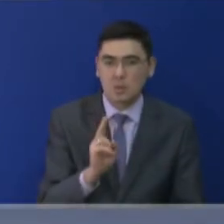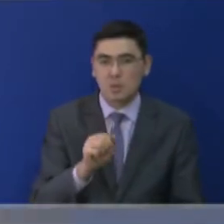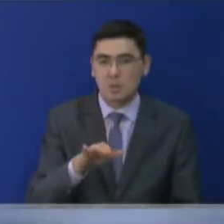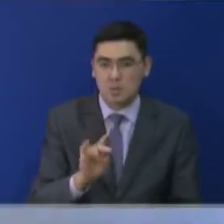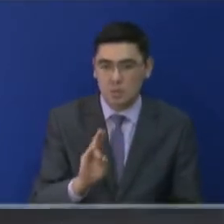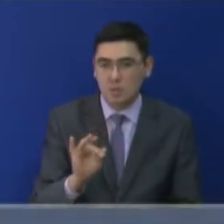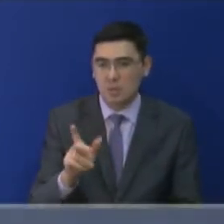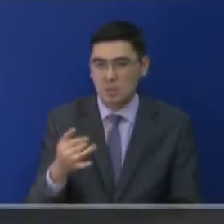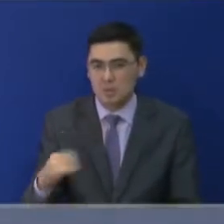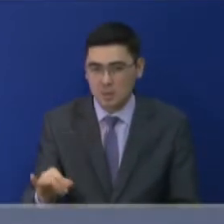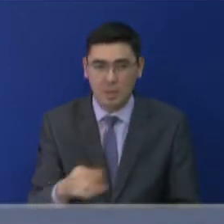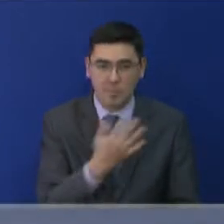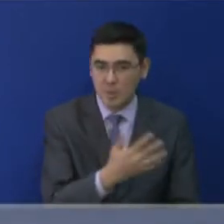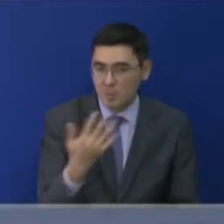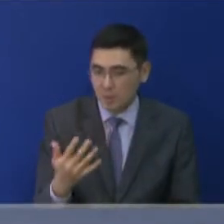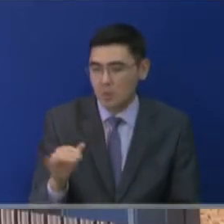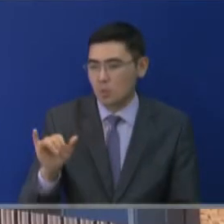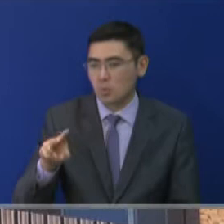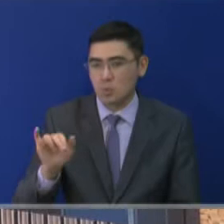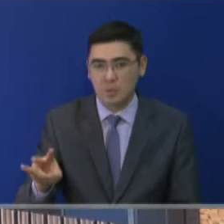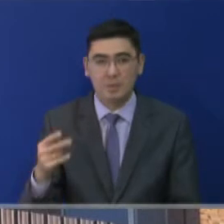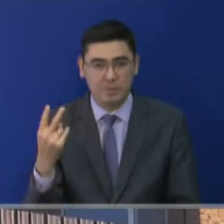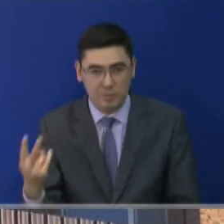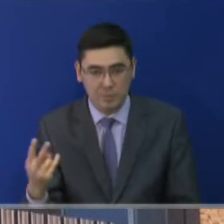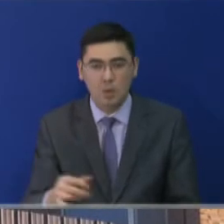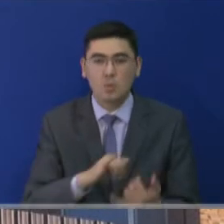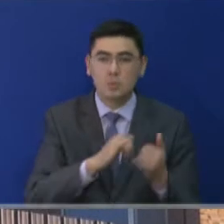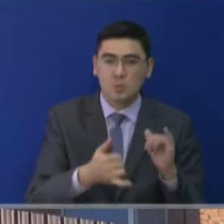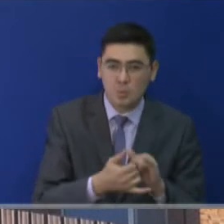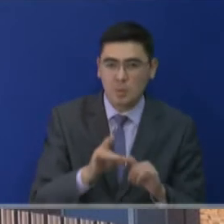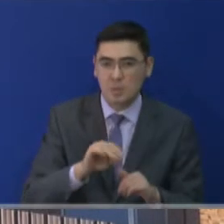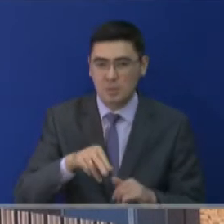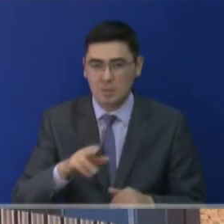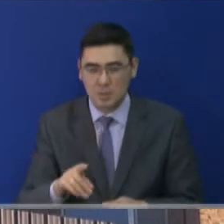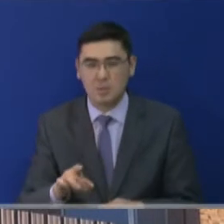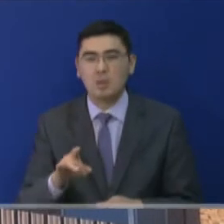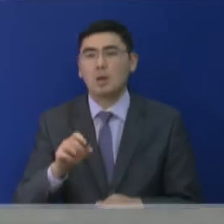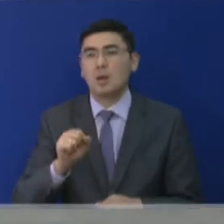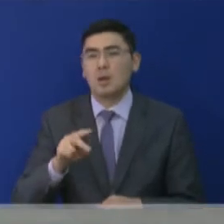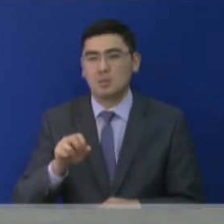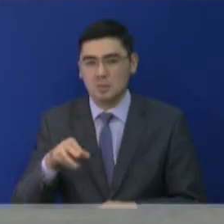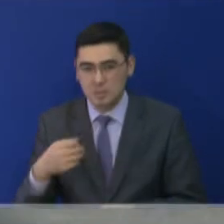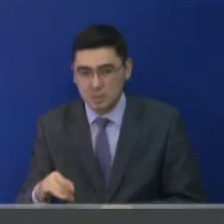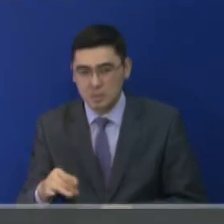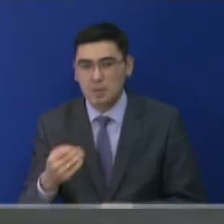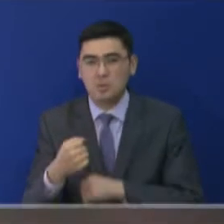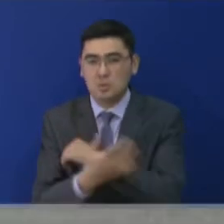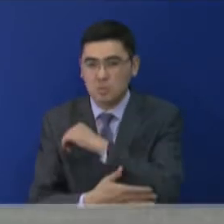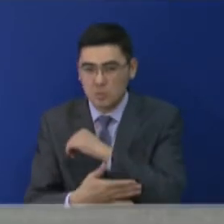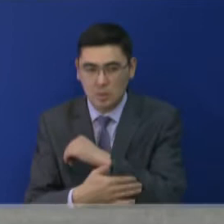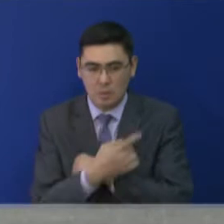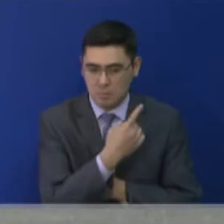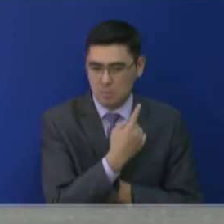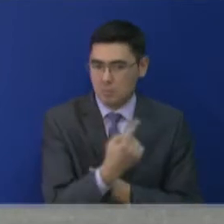5 адамнан, Ұлан ауданда 2 және Өскемен, Риддер қалалары мен Алтай, Аягөз, Глубокое, Шемонайха аудандарынан бір-бір